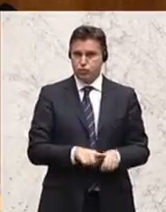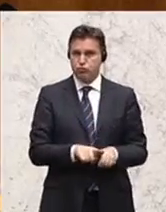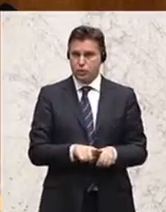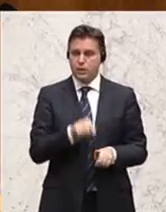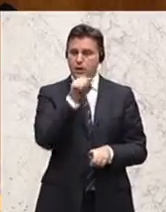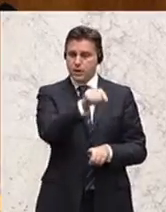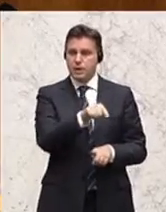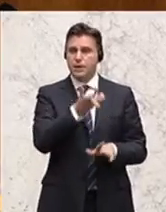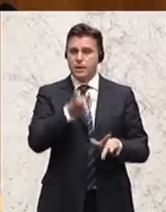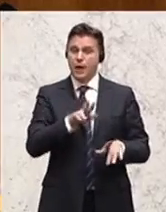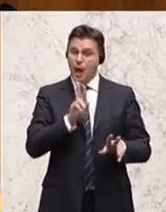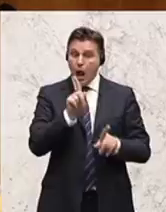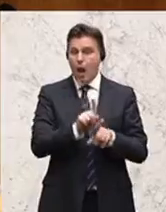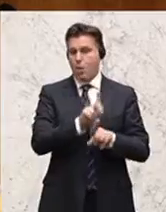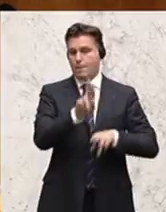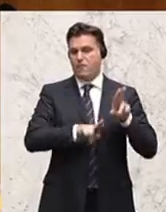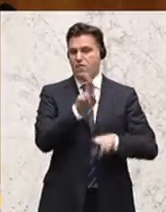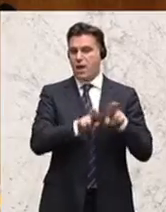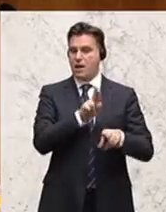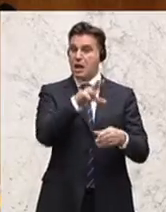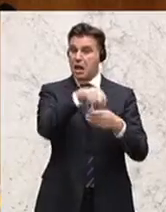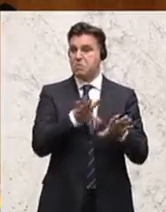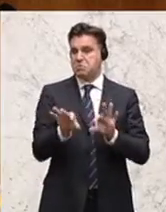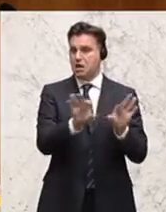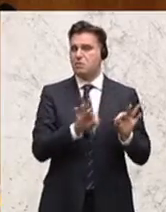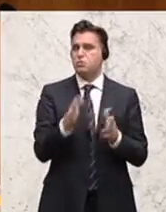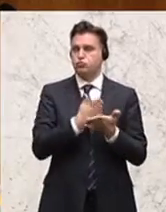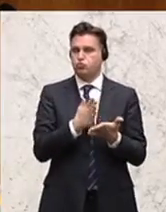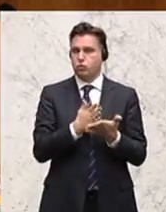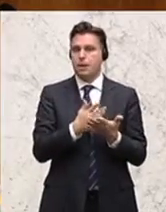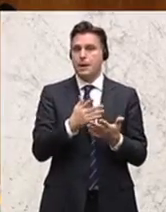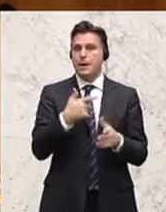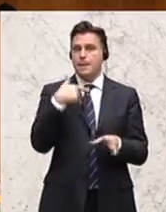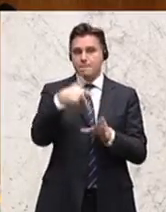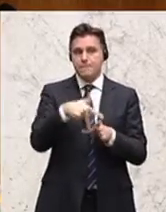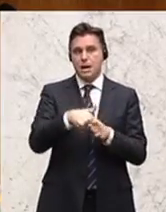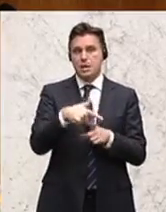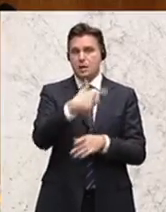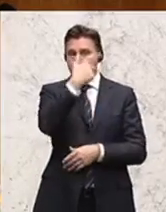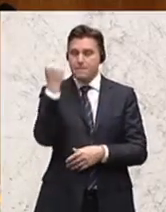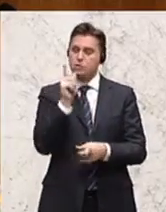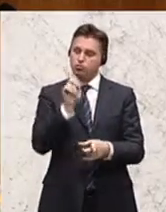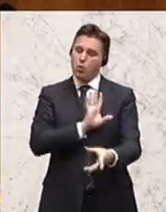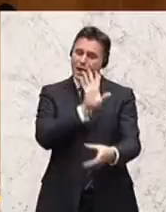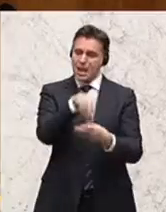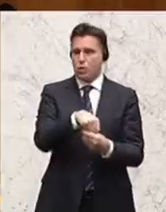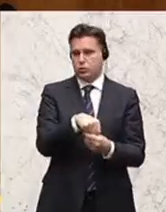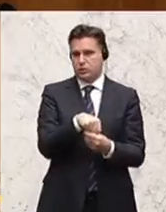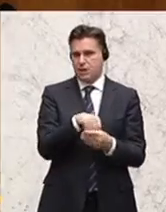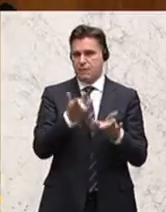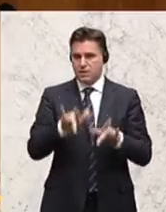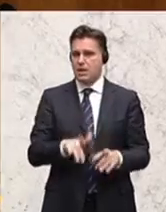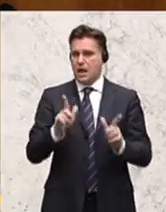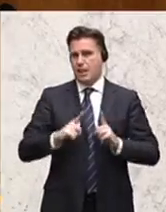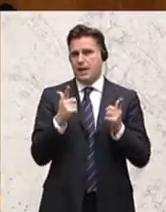auch Pflegetätigkeiten und wenn wir wollen, dass behinderte Menschen integriert sind, inkludiert